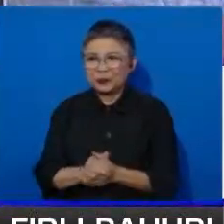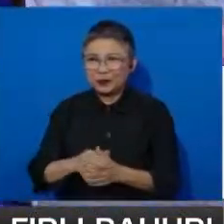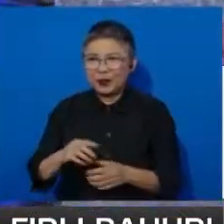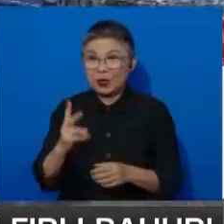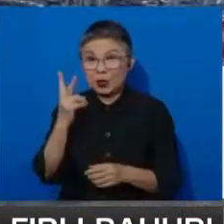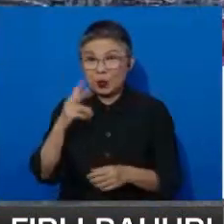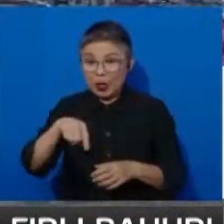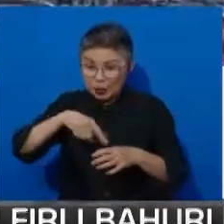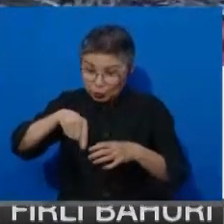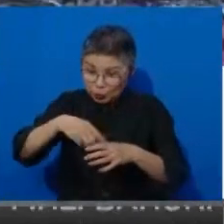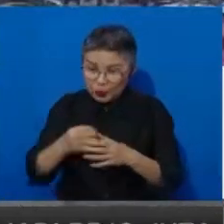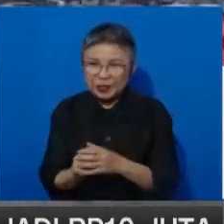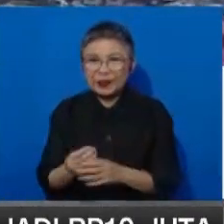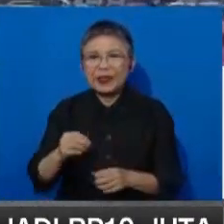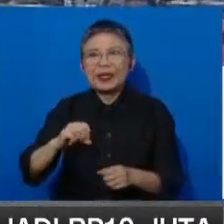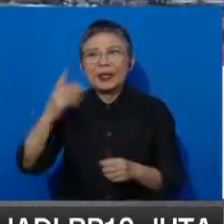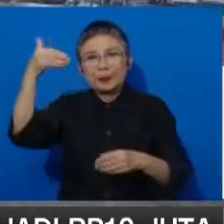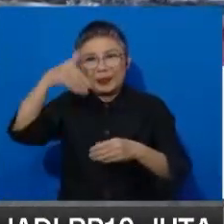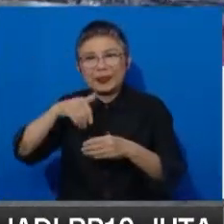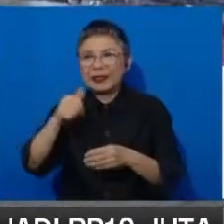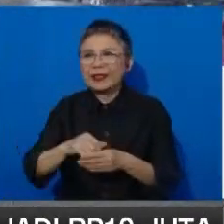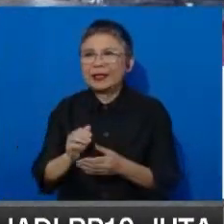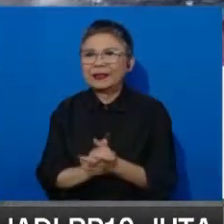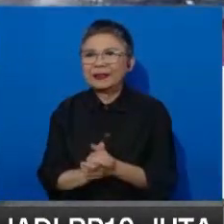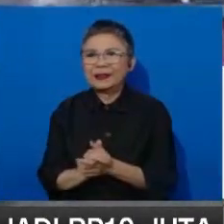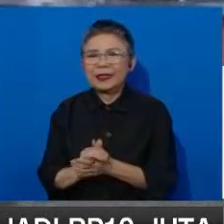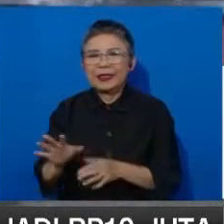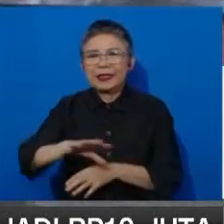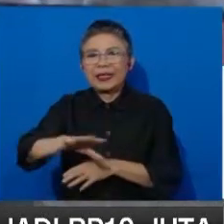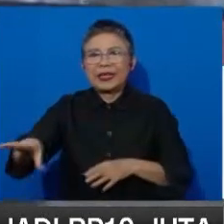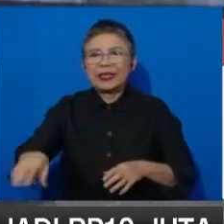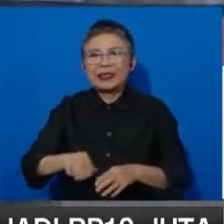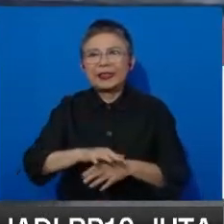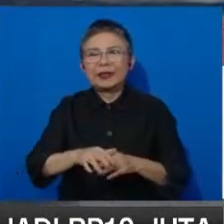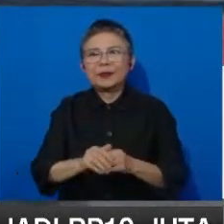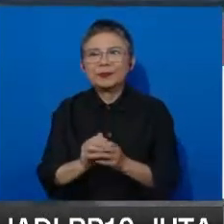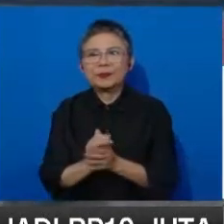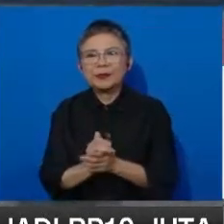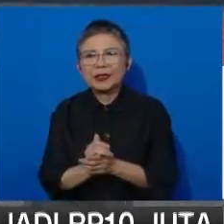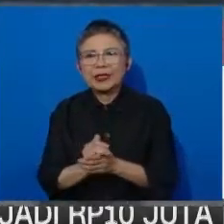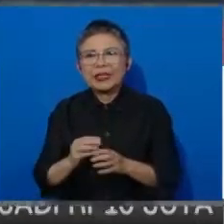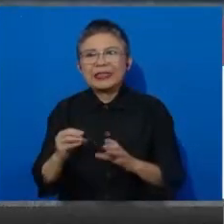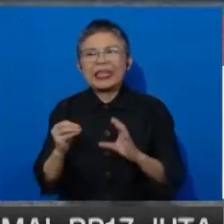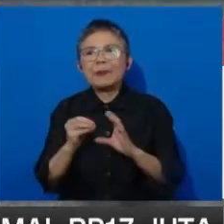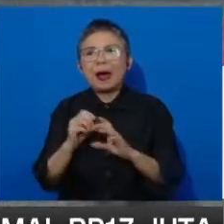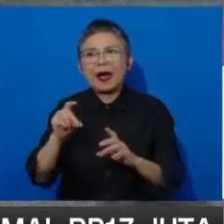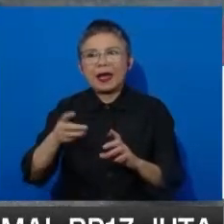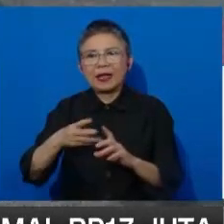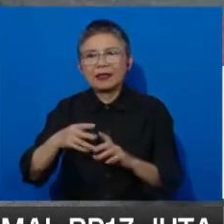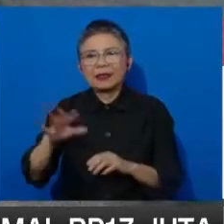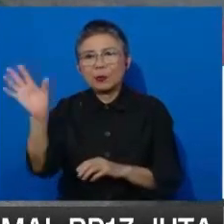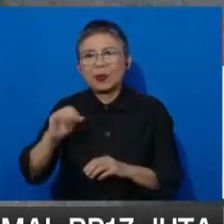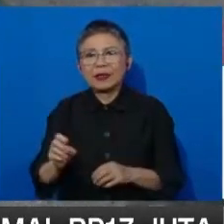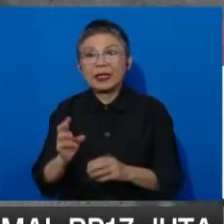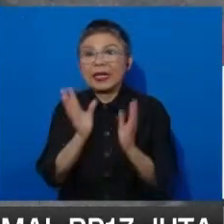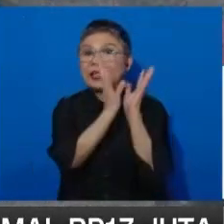Kedua sumber migas yang dimaksud adalah East Acacia Cinta di wilayah kerja PEP Jati Barang Field, Kabupaten Indramayu, dan